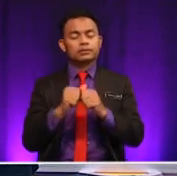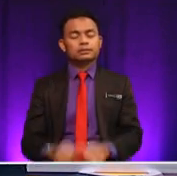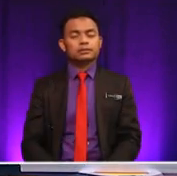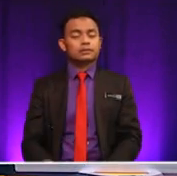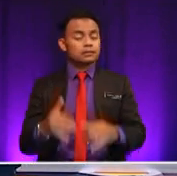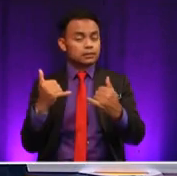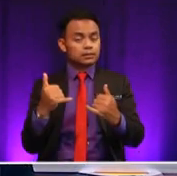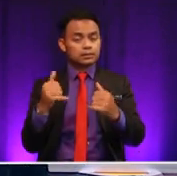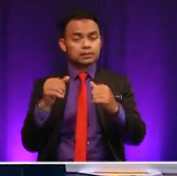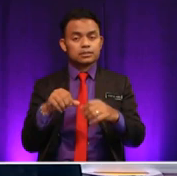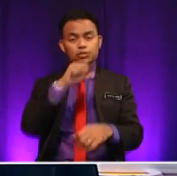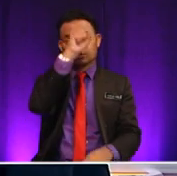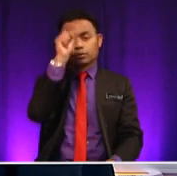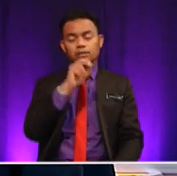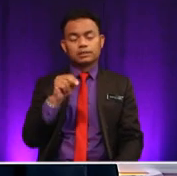dulu